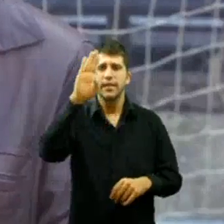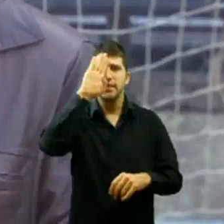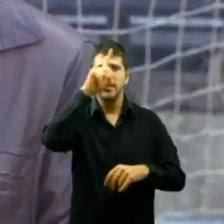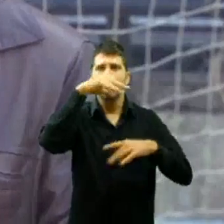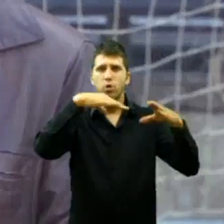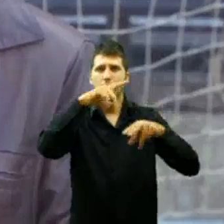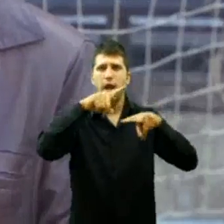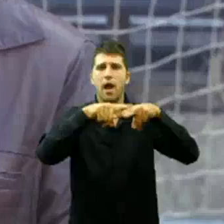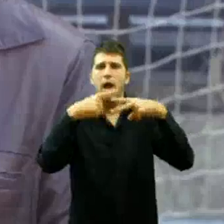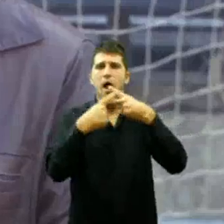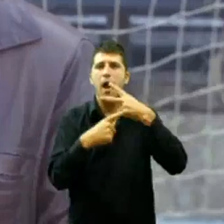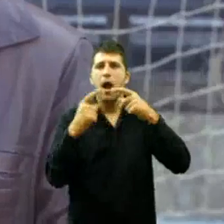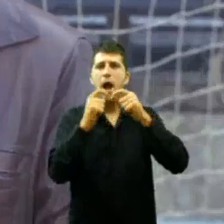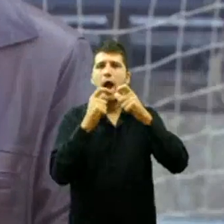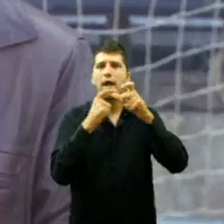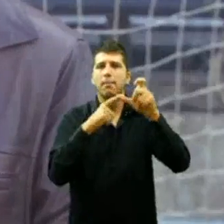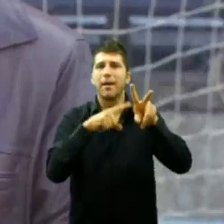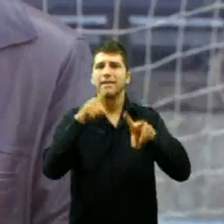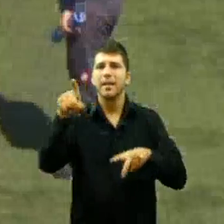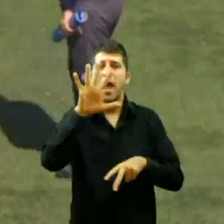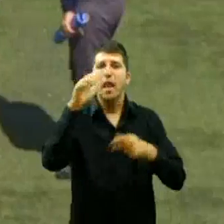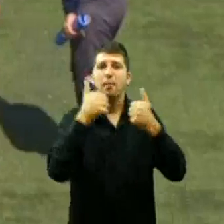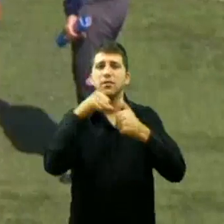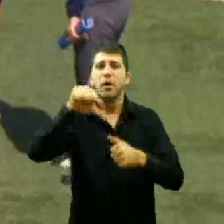50 maçtır yenilmezlik ünvanına Ankara'da son verdi.